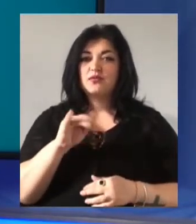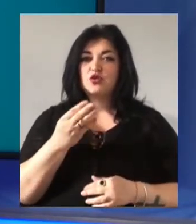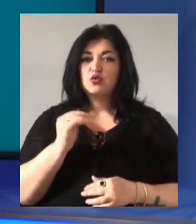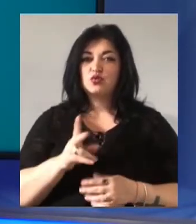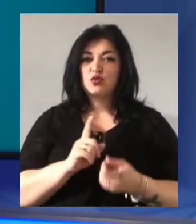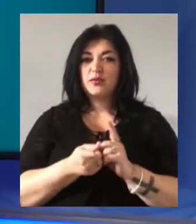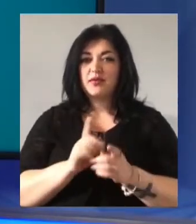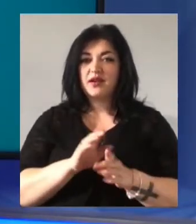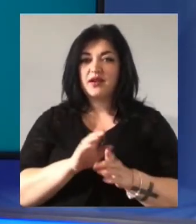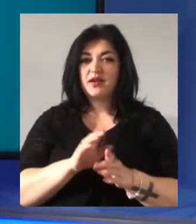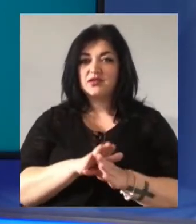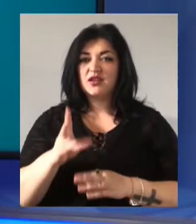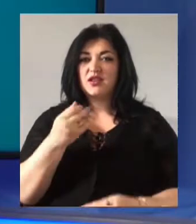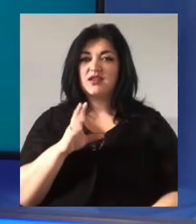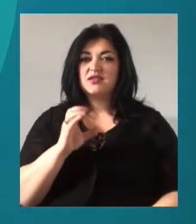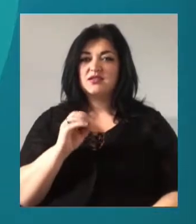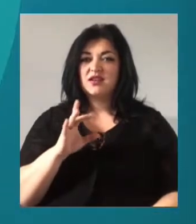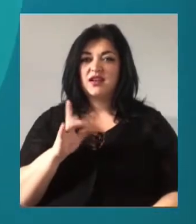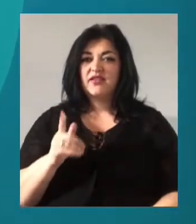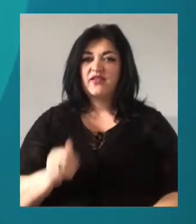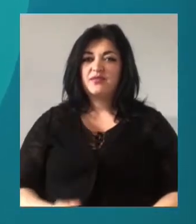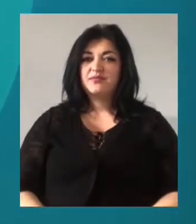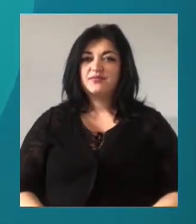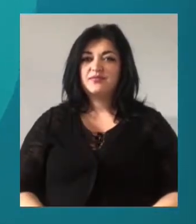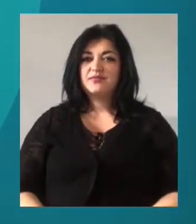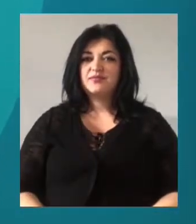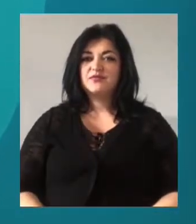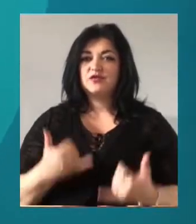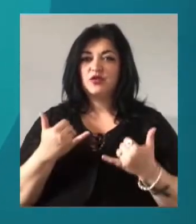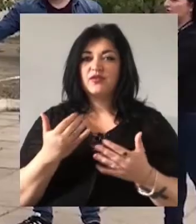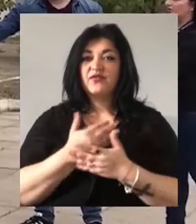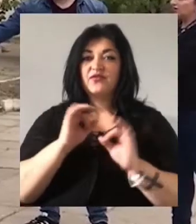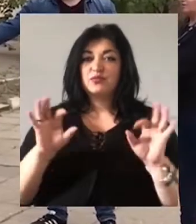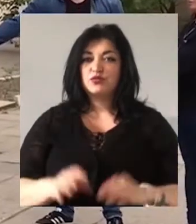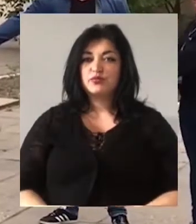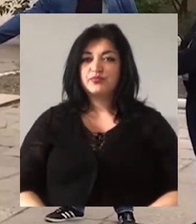Міщук. Сурдопереклад здійснює Наталя Сергієва. Сьогодні у випуску.